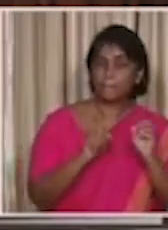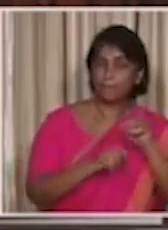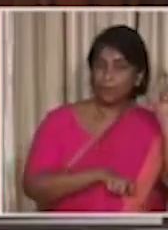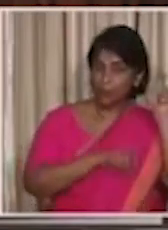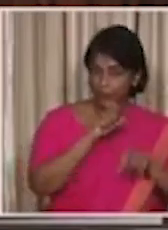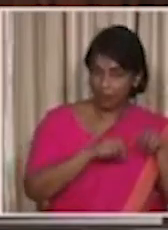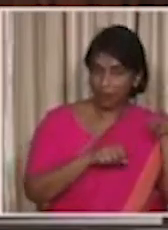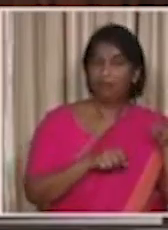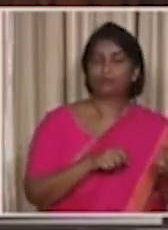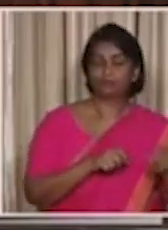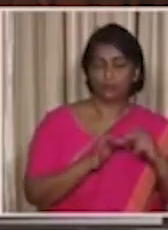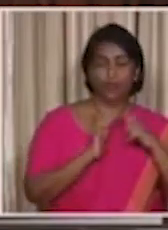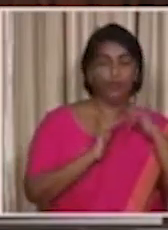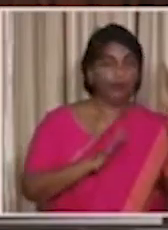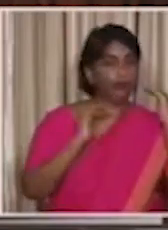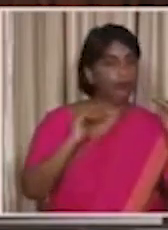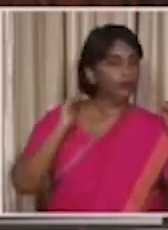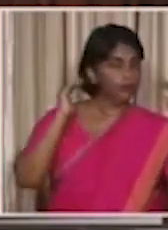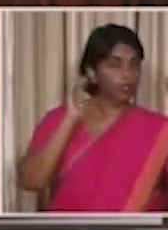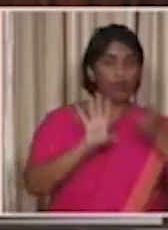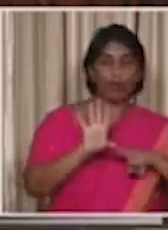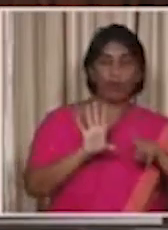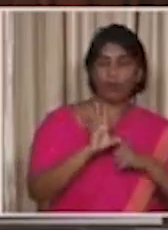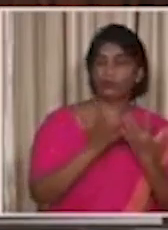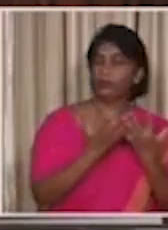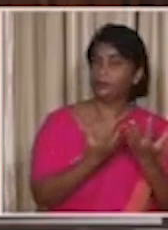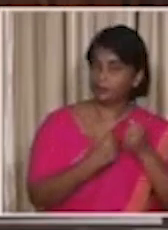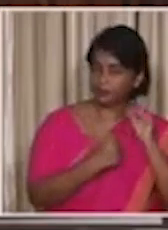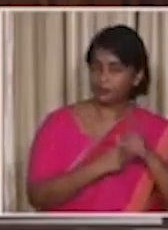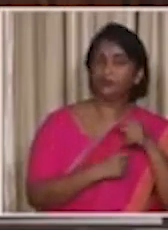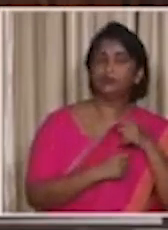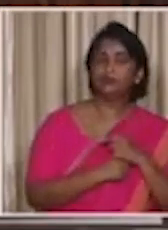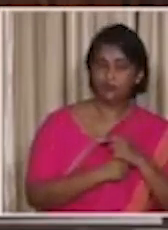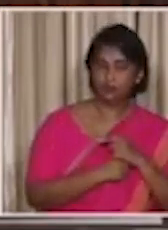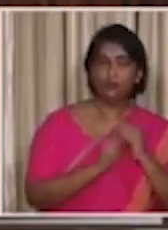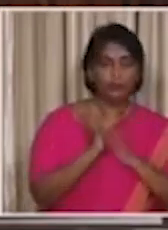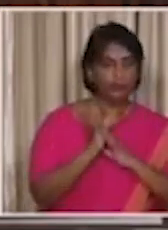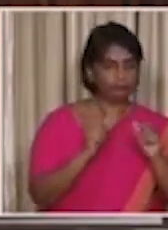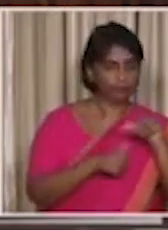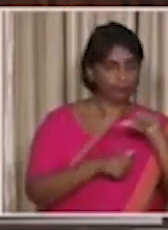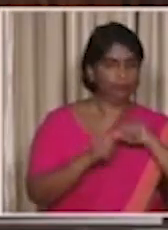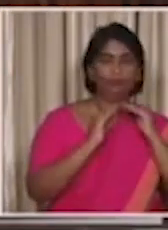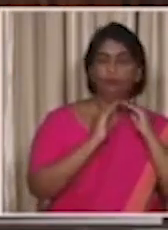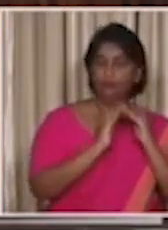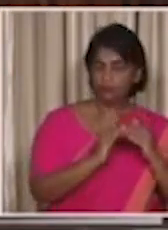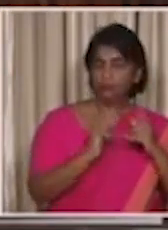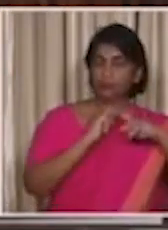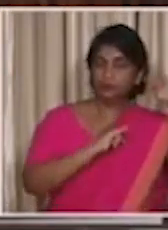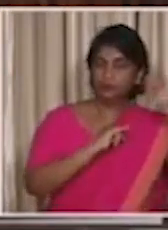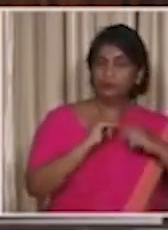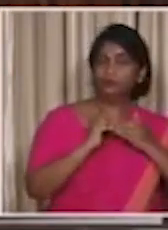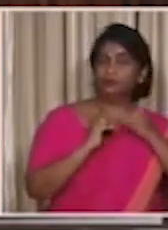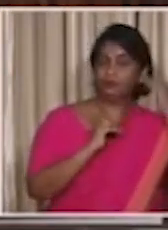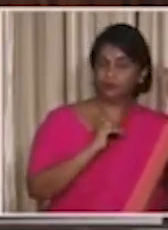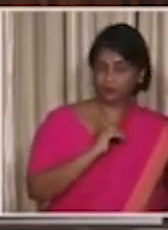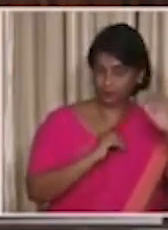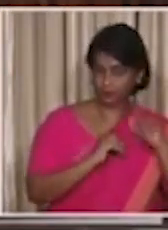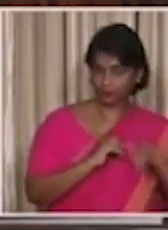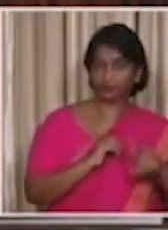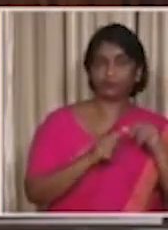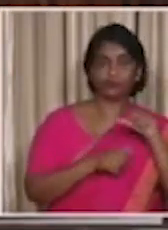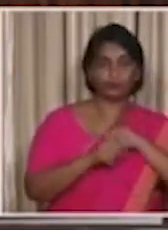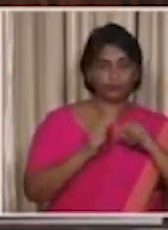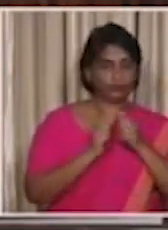වේදීන්ට ජාත්‍යන්තර මට්ටමේ පුහුණුවක් ලබා ගැනීම සඳහා ජනමාධ්‍ය ආයතනයක සිට විශ්වවිද්‍යාල දක්වා වූ